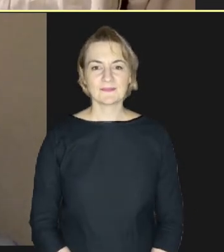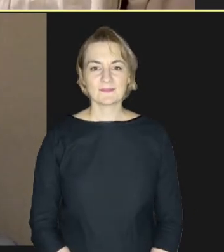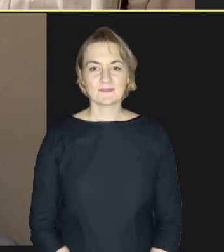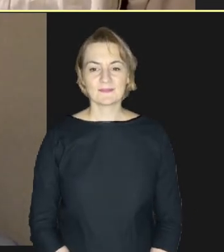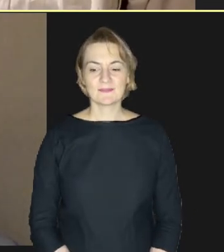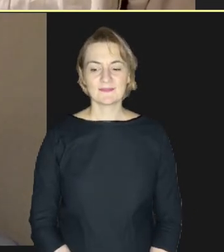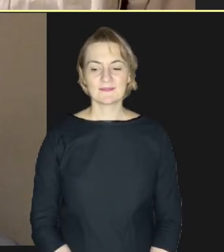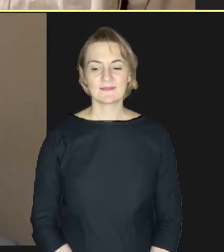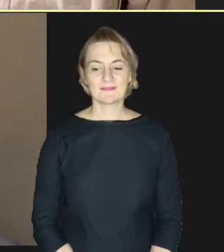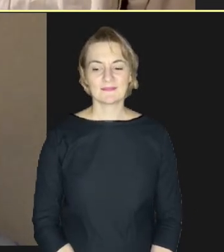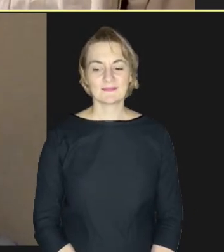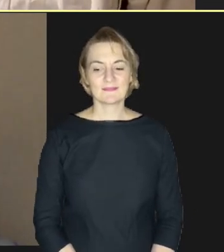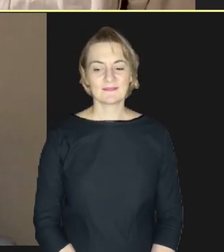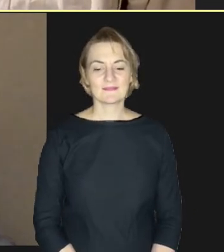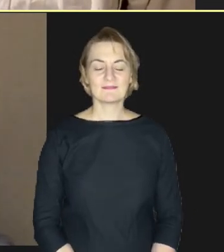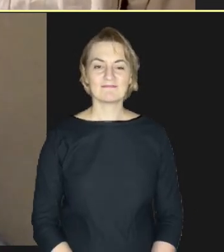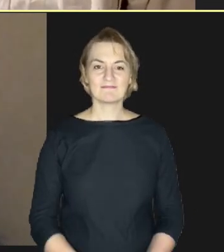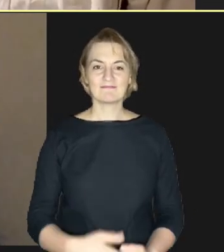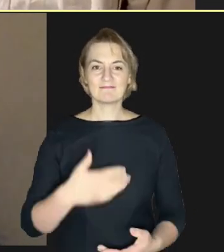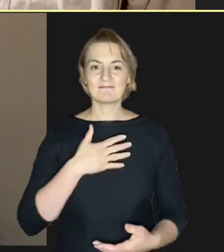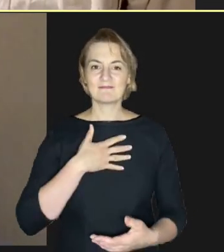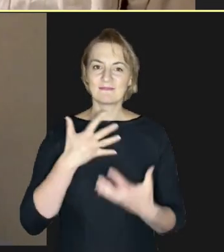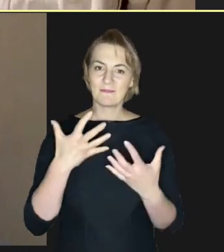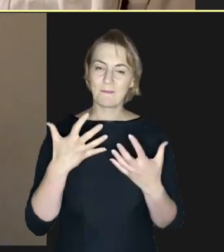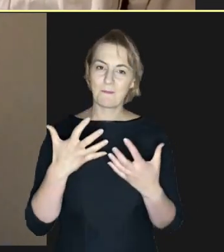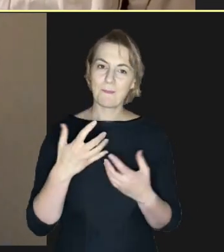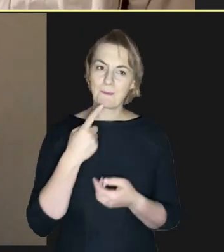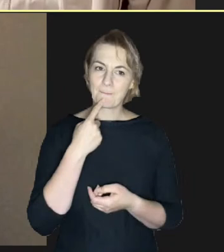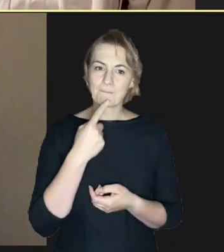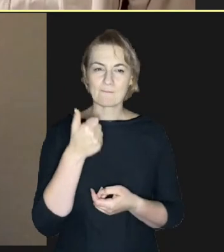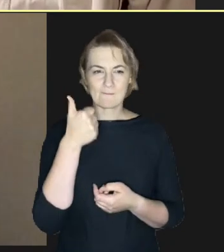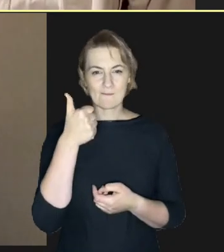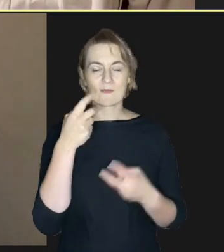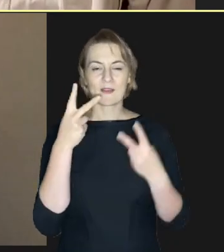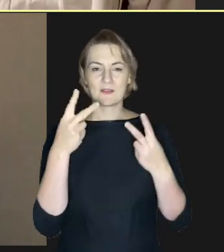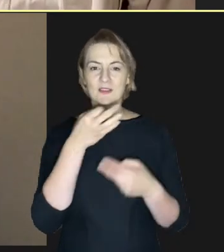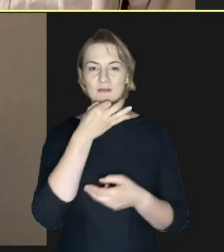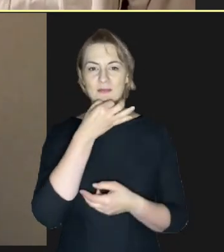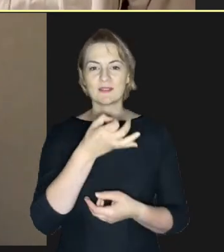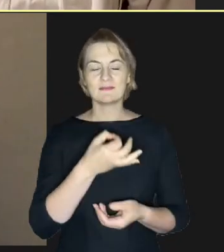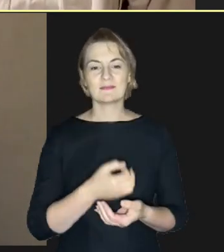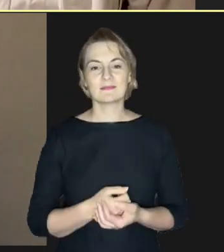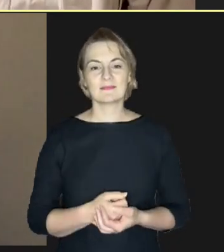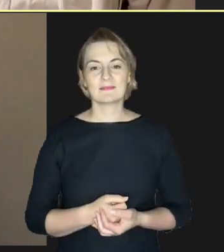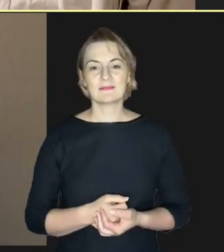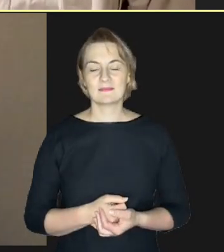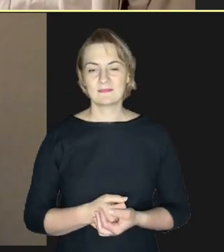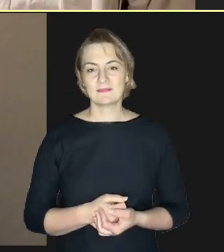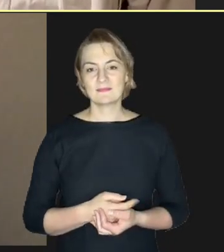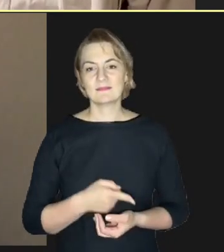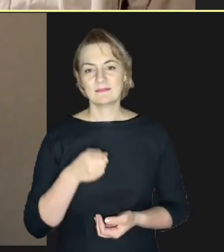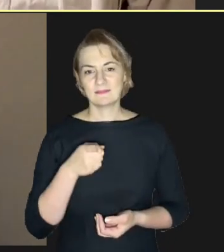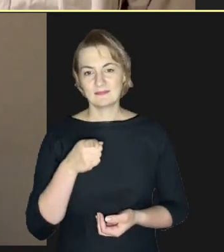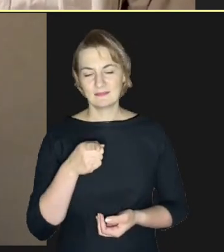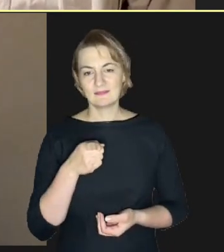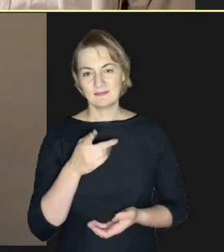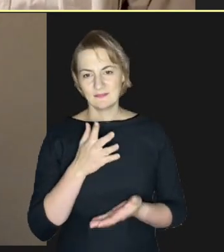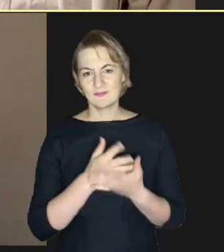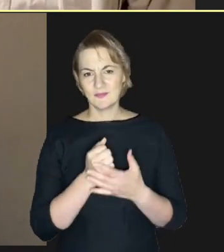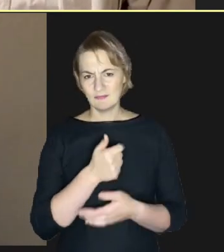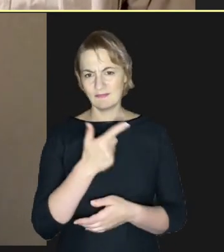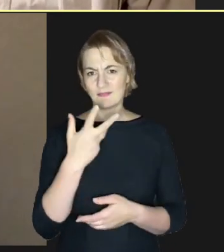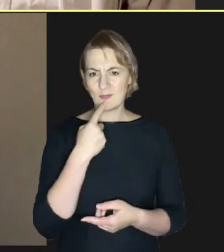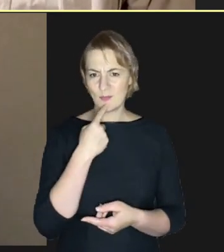Aż mam ochotę powiedzieć, że jest jeszcze jedno ważne pytanie, bo to, o którym ty tutaj już